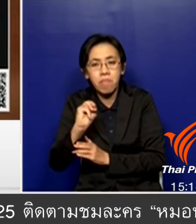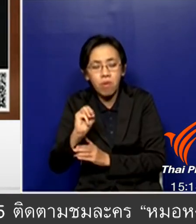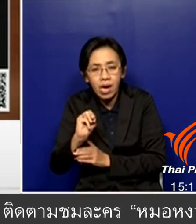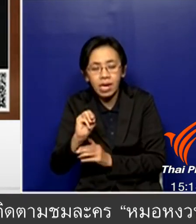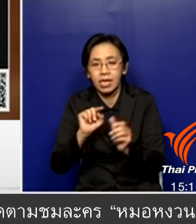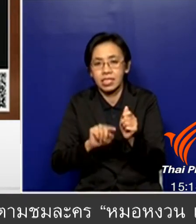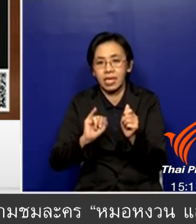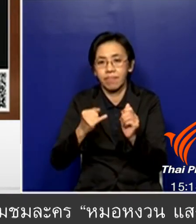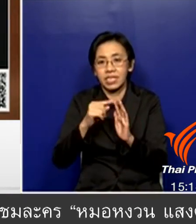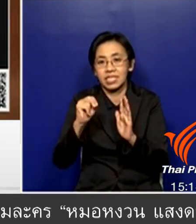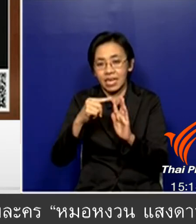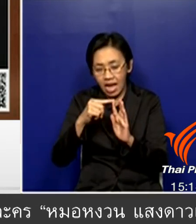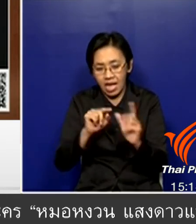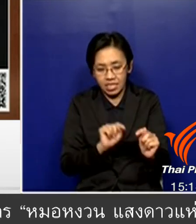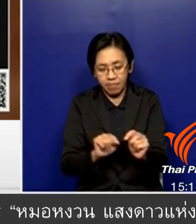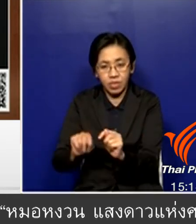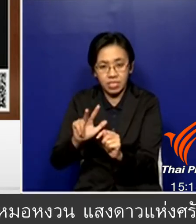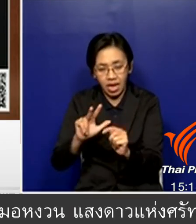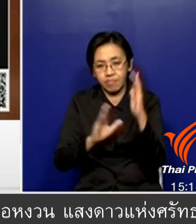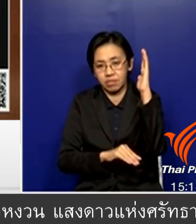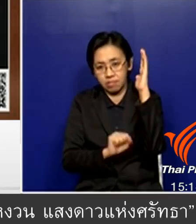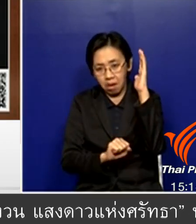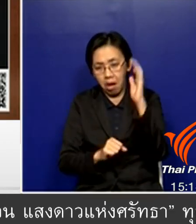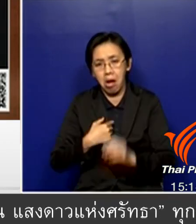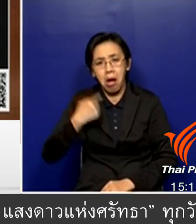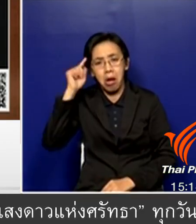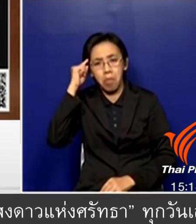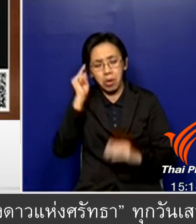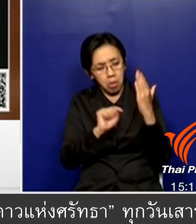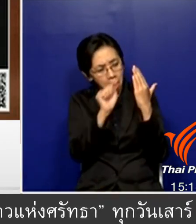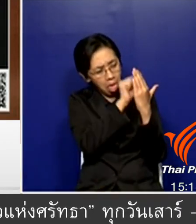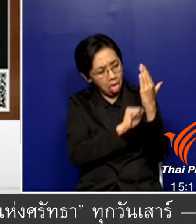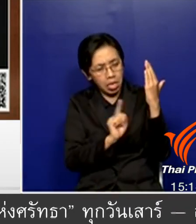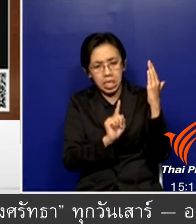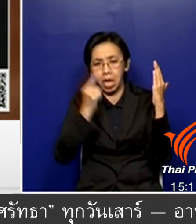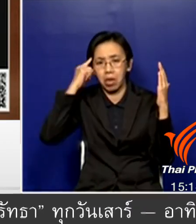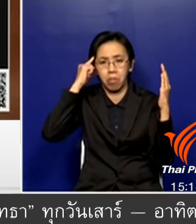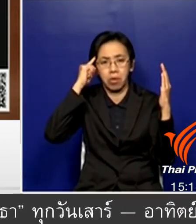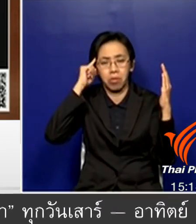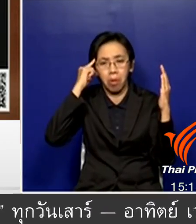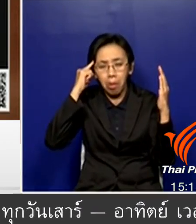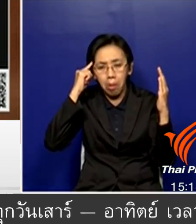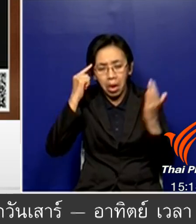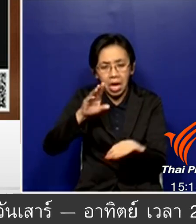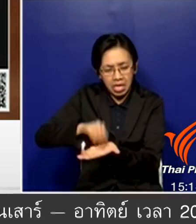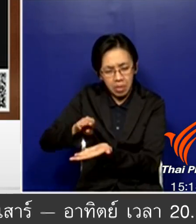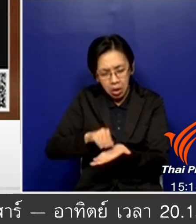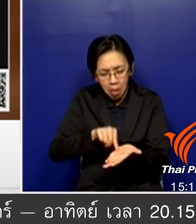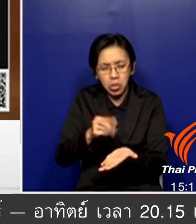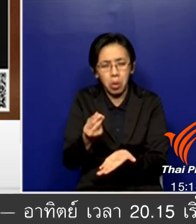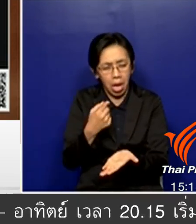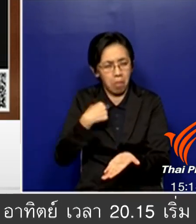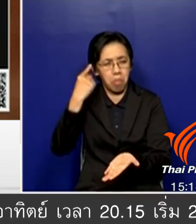อเผอจานะสงขลาซึ่ไม่รู้วาส่นที่เรายังเข้าไม่ถึงนะครับ ยัมข้อมูลอเยอะแยะมากมายเท่าไร